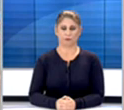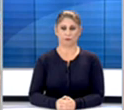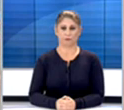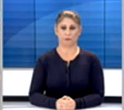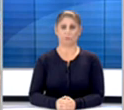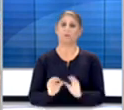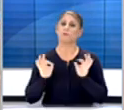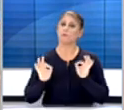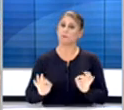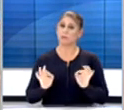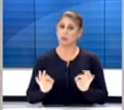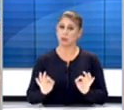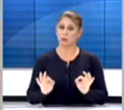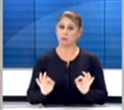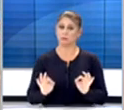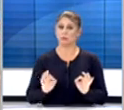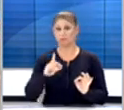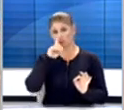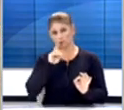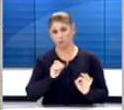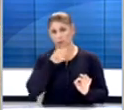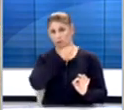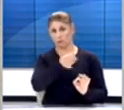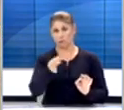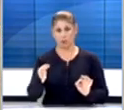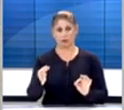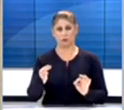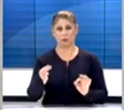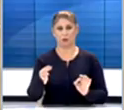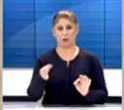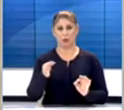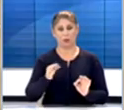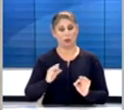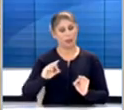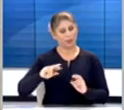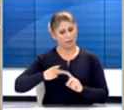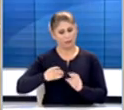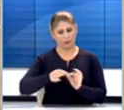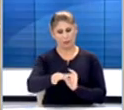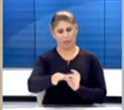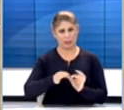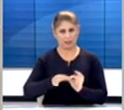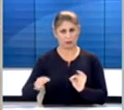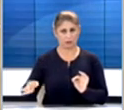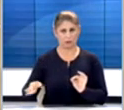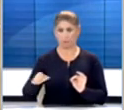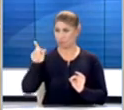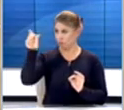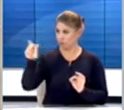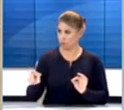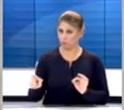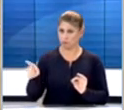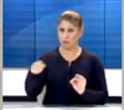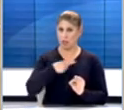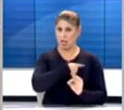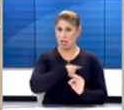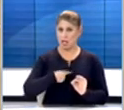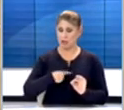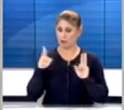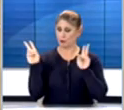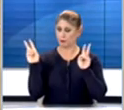Και βέβαια, οφείλω να επισημάνω και μια δεύτερη διάσταση, ότι έχουμε να κάνουμε με έναν αρχηγό εντός